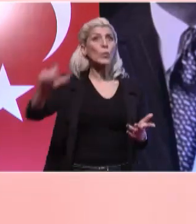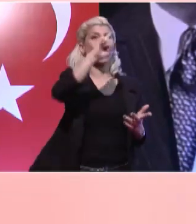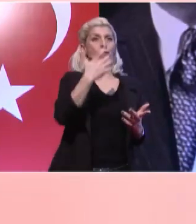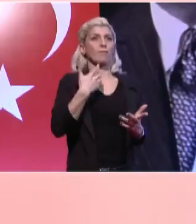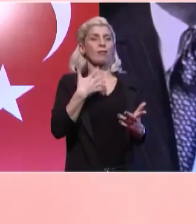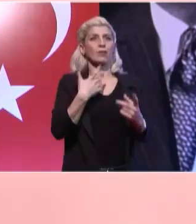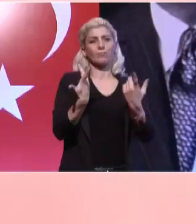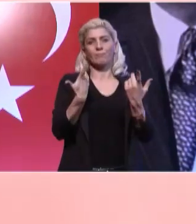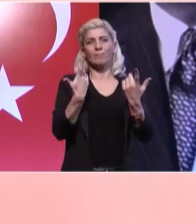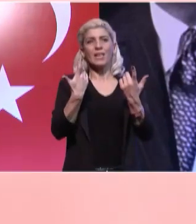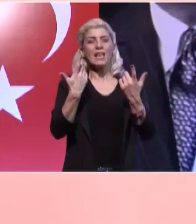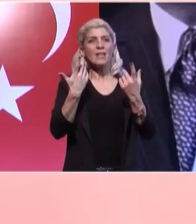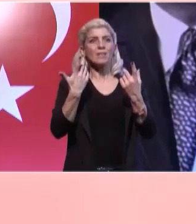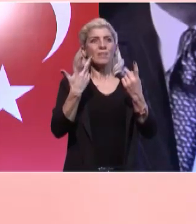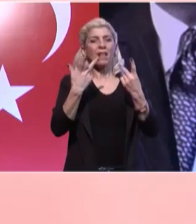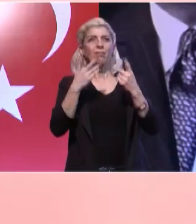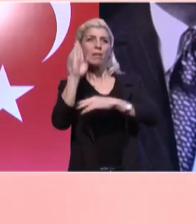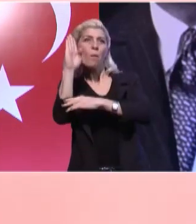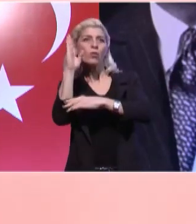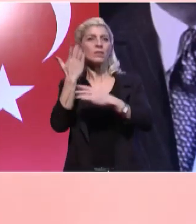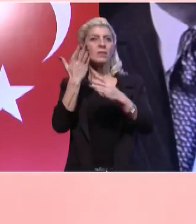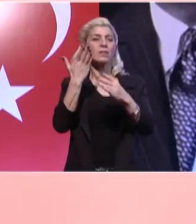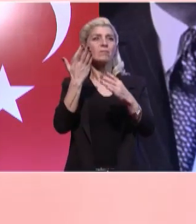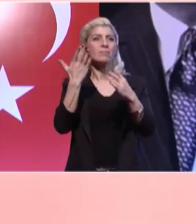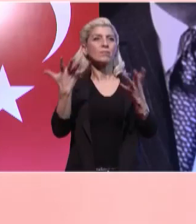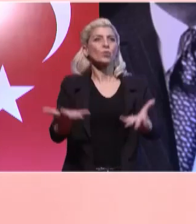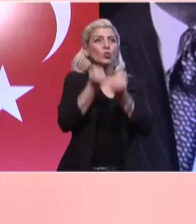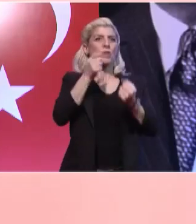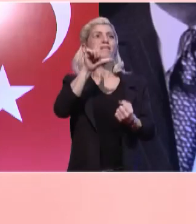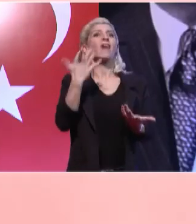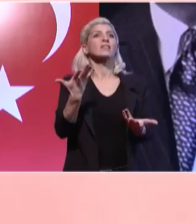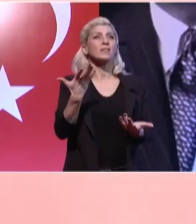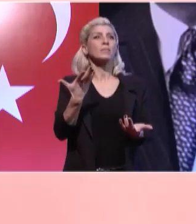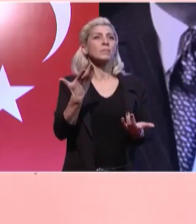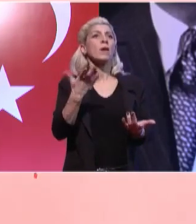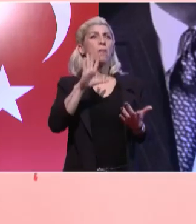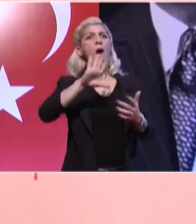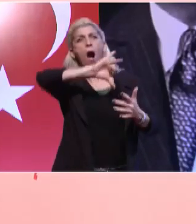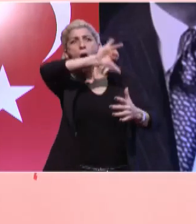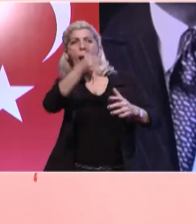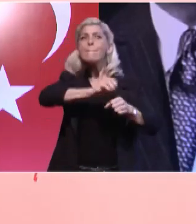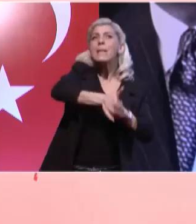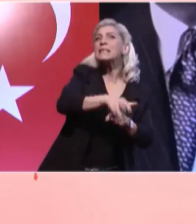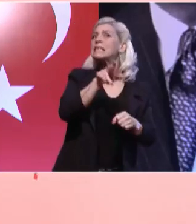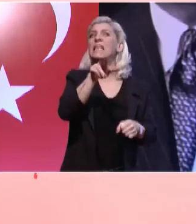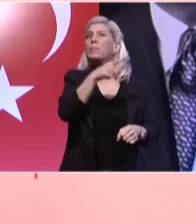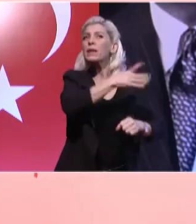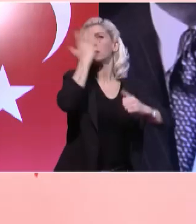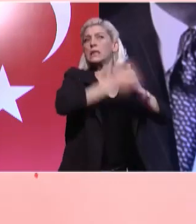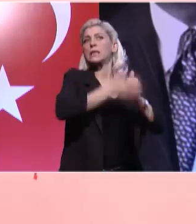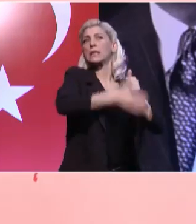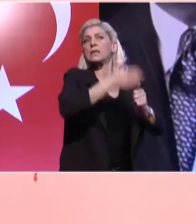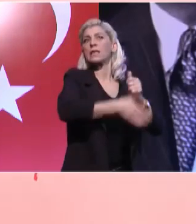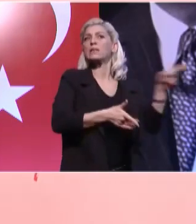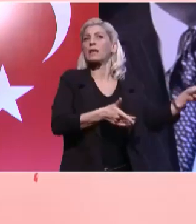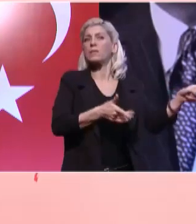anlamda demokrasiye kavuşturması gerekiyor. Otoriter rejimden yana olanlar ise her türlü yasaktan yana,